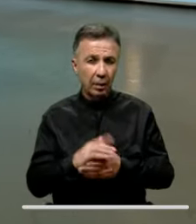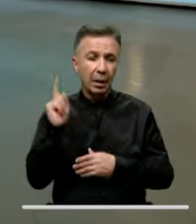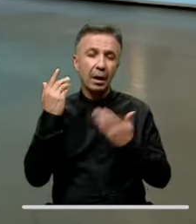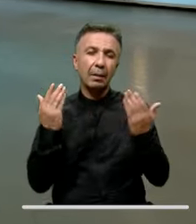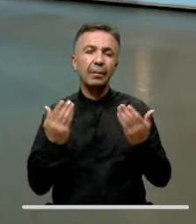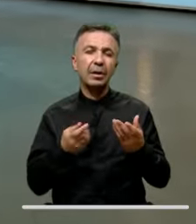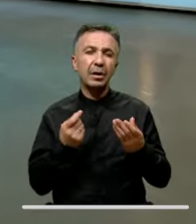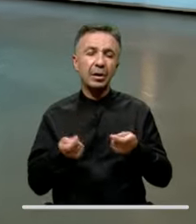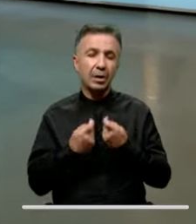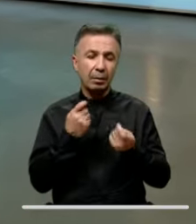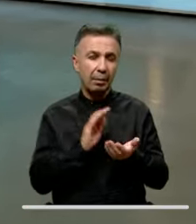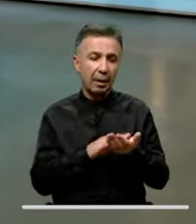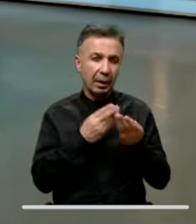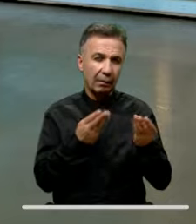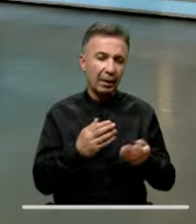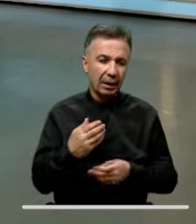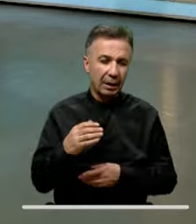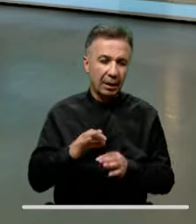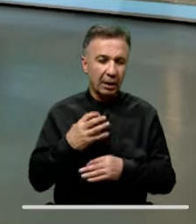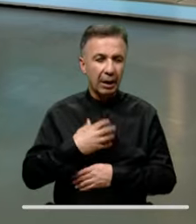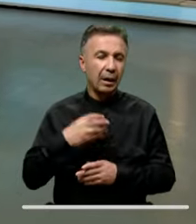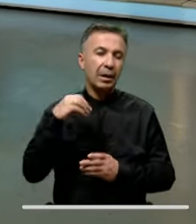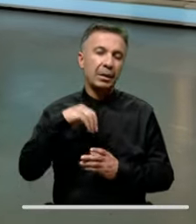işlerime bereket ver. Yani kişi kendisi için